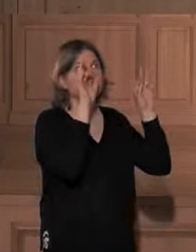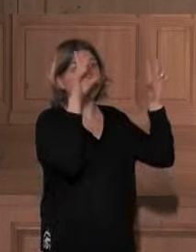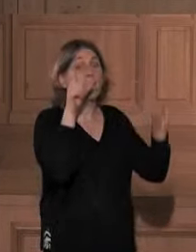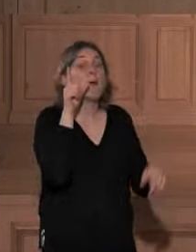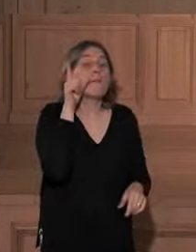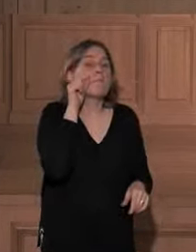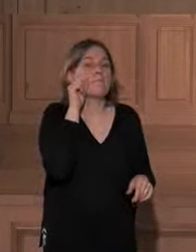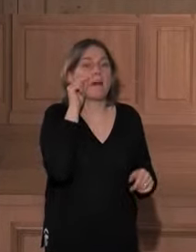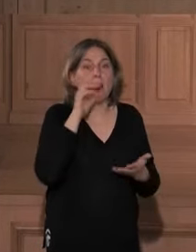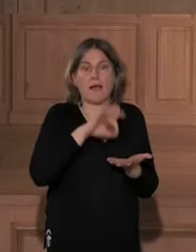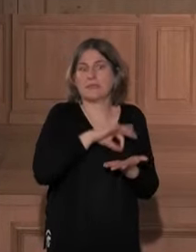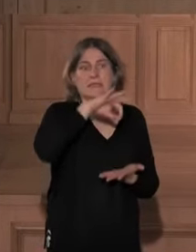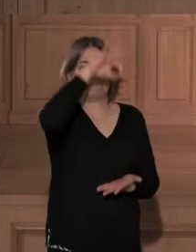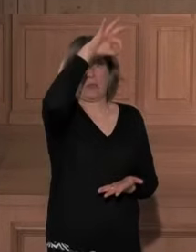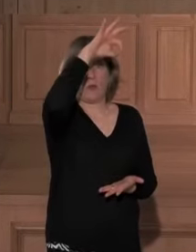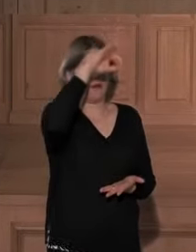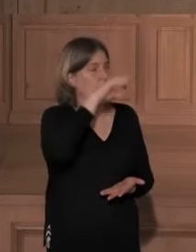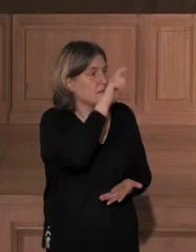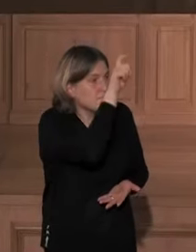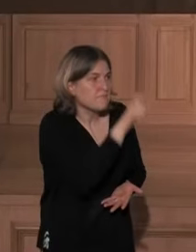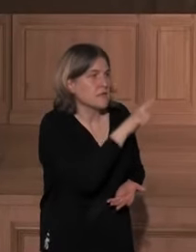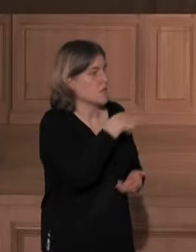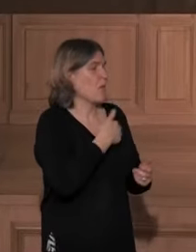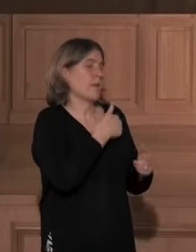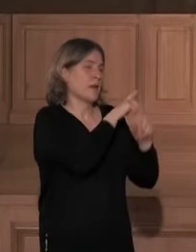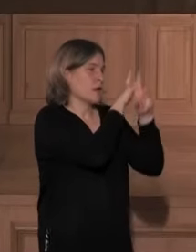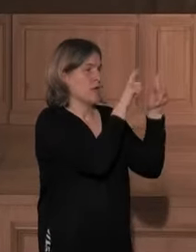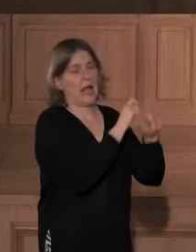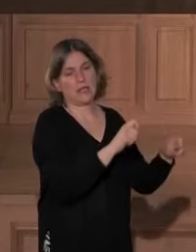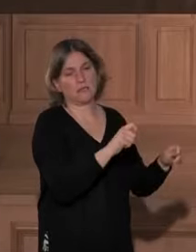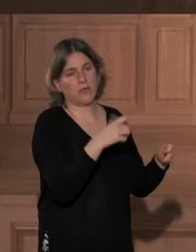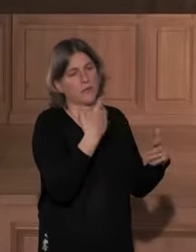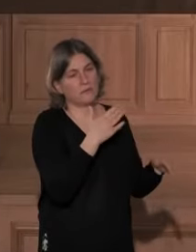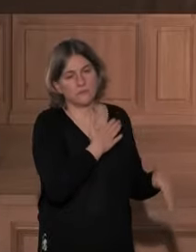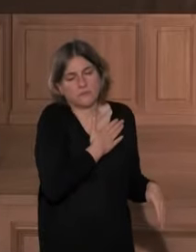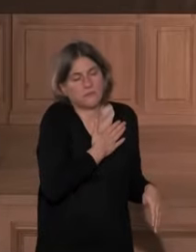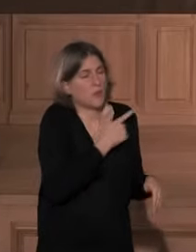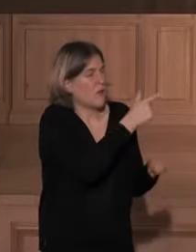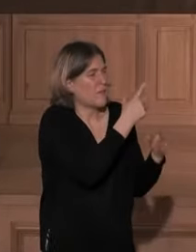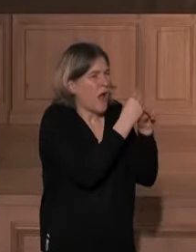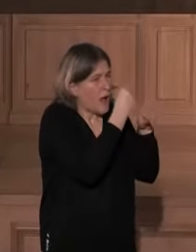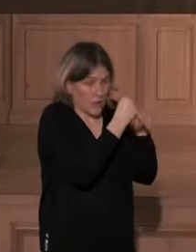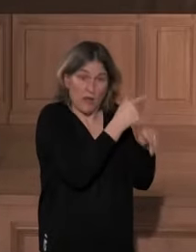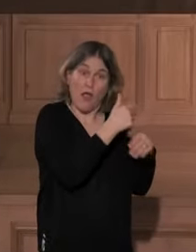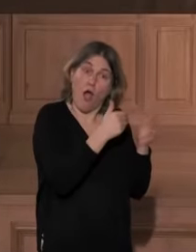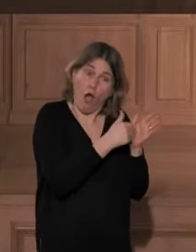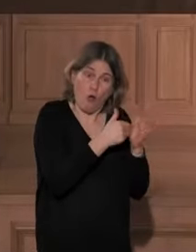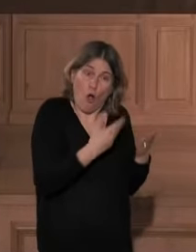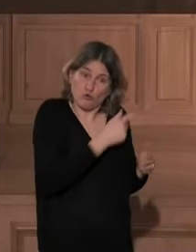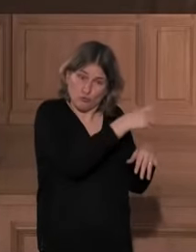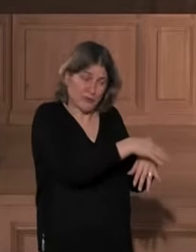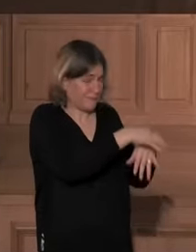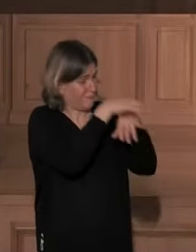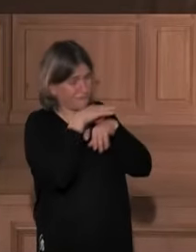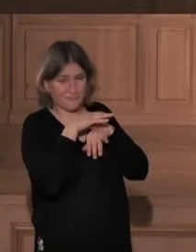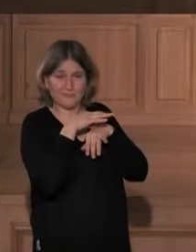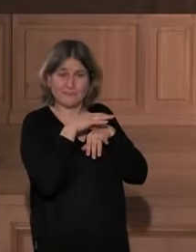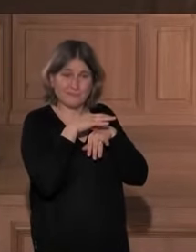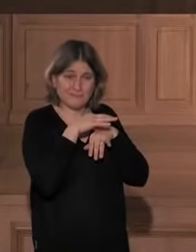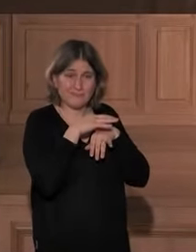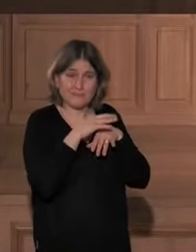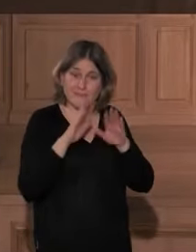dans le travail, qui est un homme pour qui j'ai énormément de respect, qui m'a appris énormément dans mon travail et qui m'accompagne d'ailleurs encore aujourd'hui. Malgré